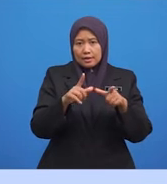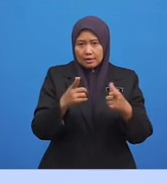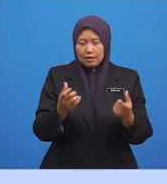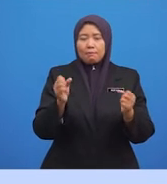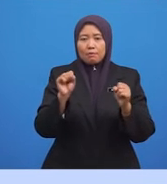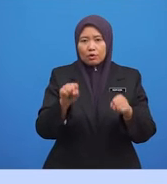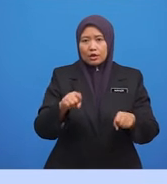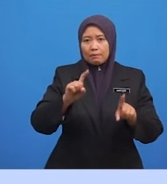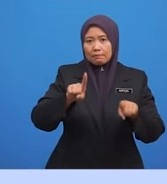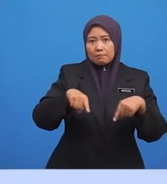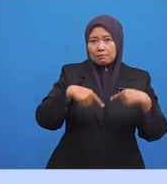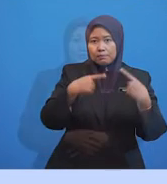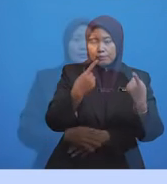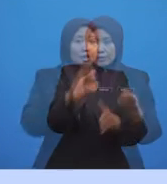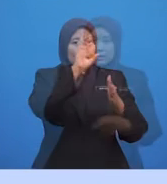ini.